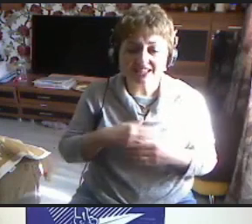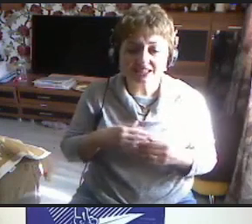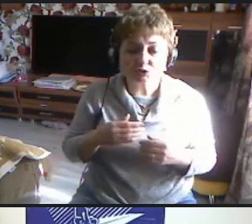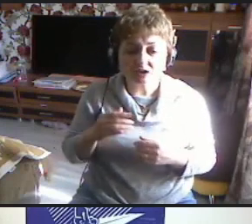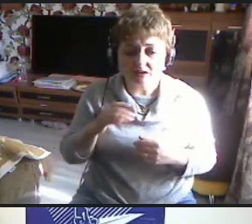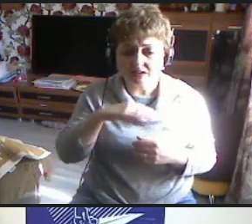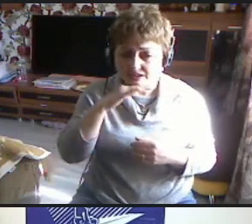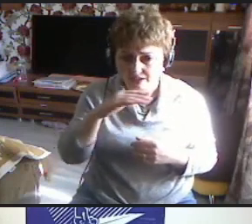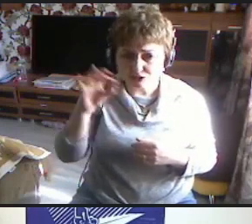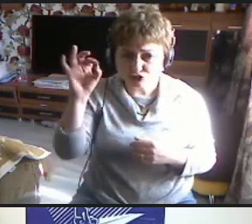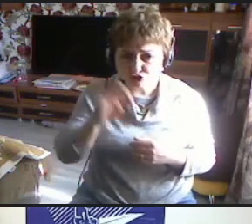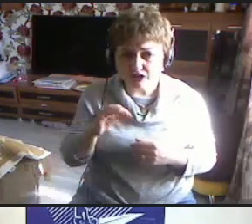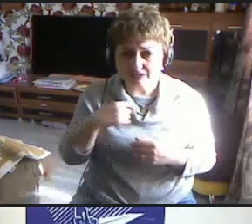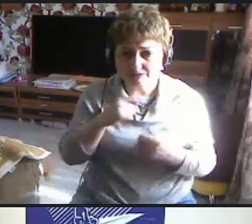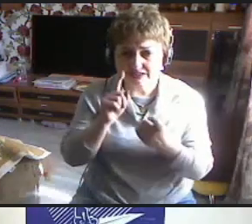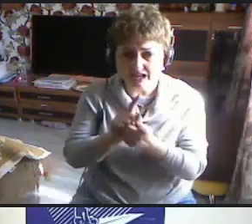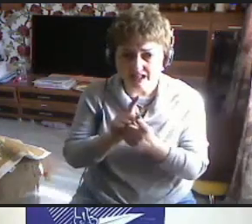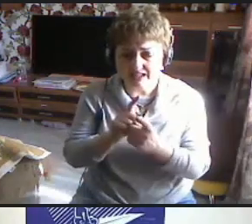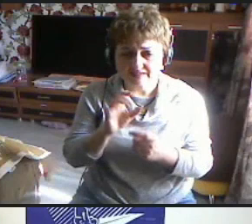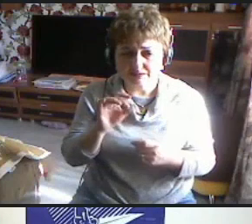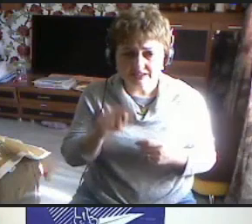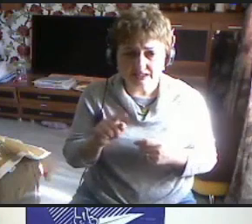мы сталкиваемся с тем, что